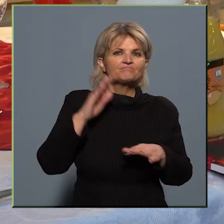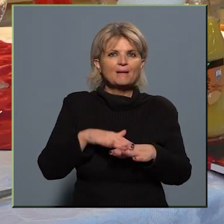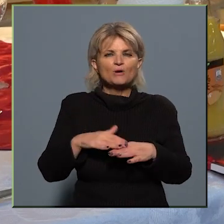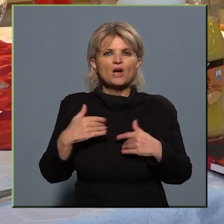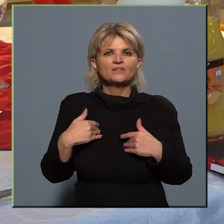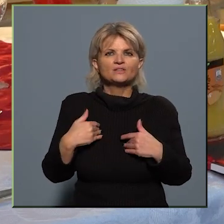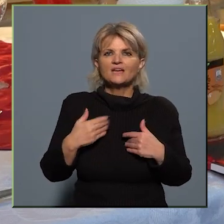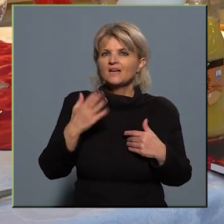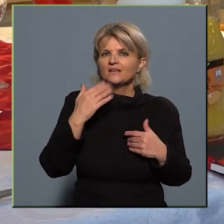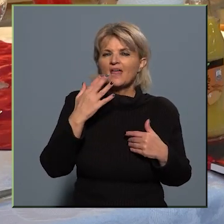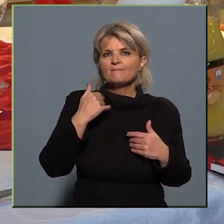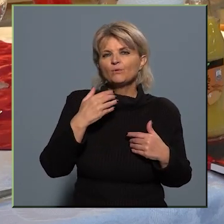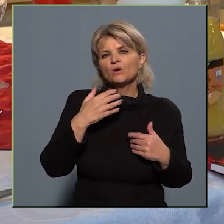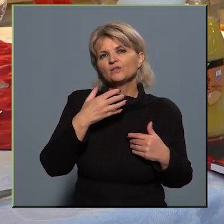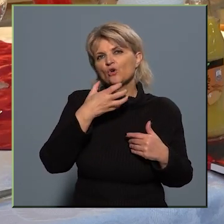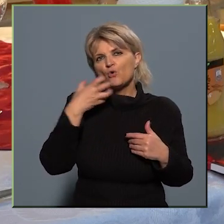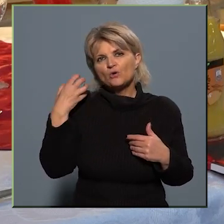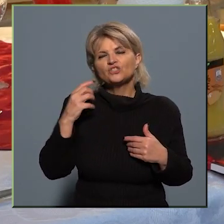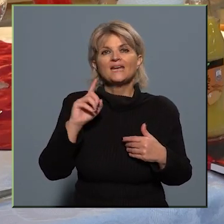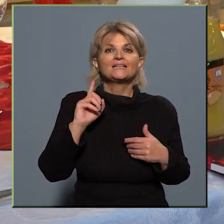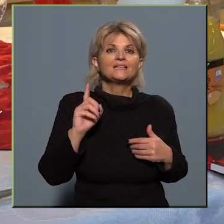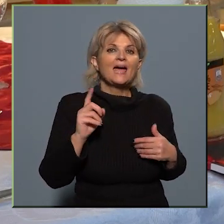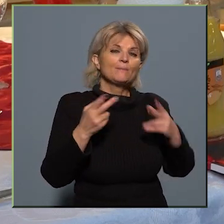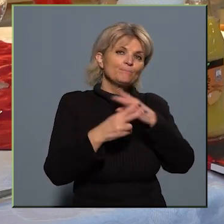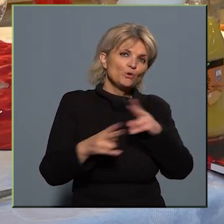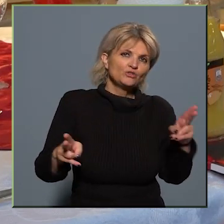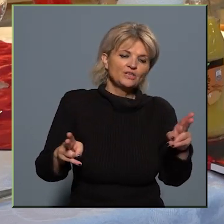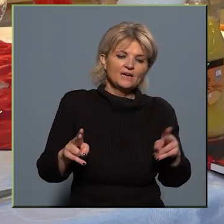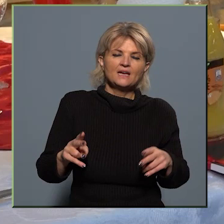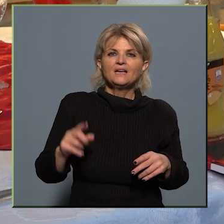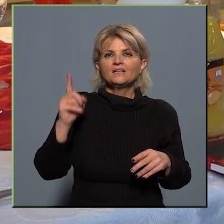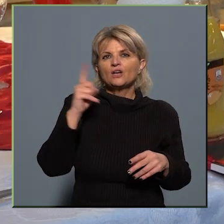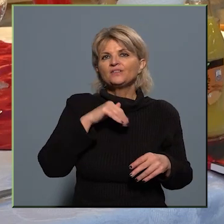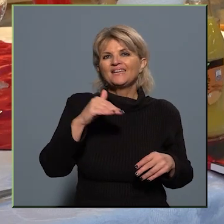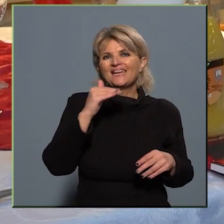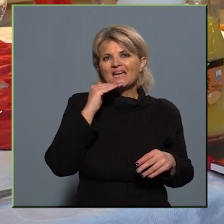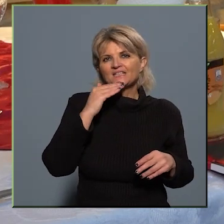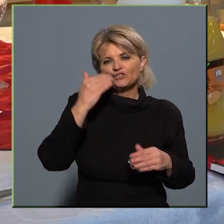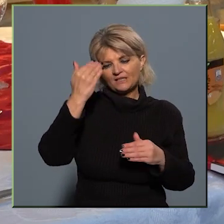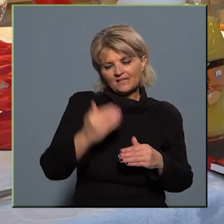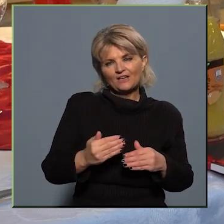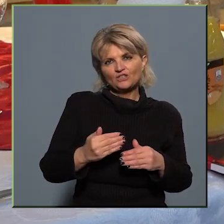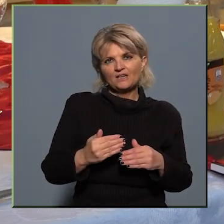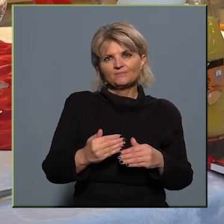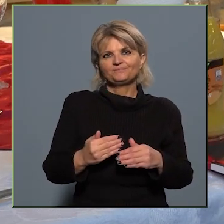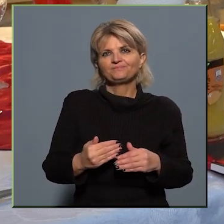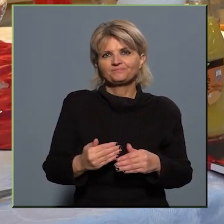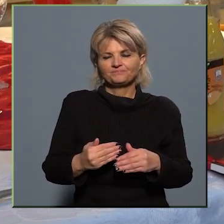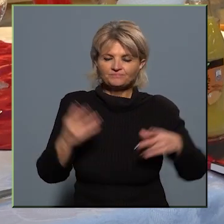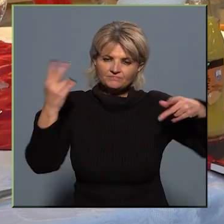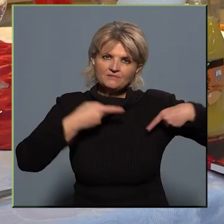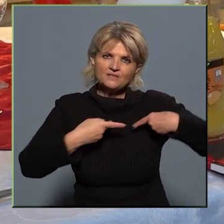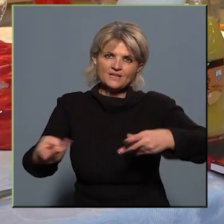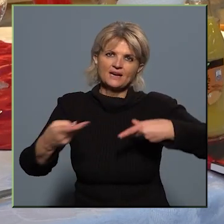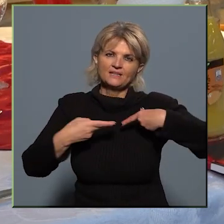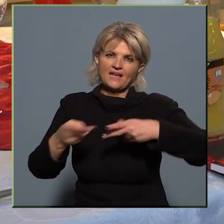volt bőség, de azért addig, amíg a TSS-ítés nem jött, addig